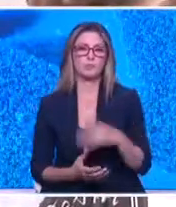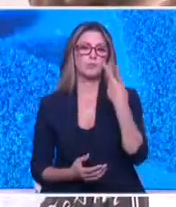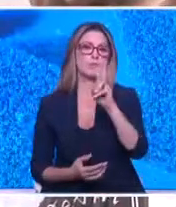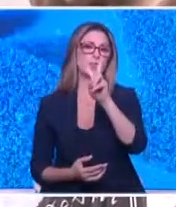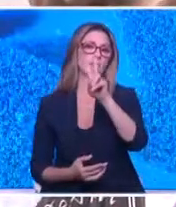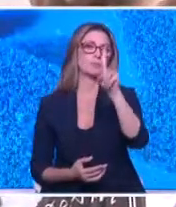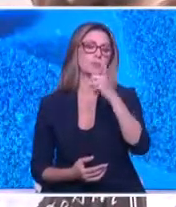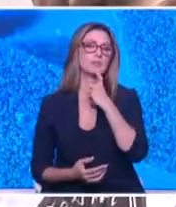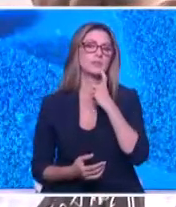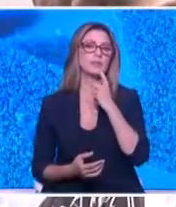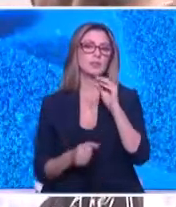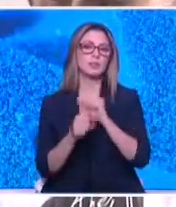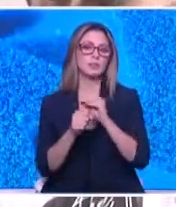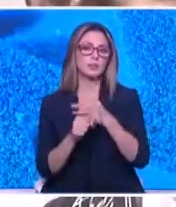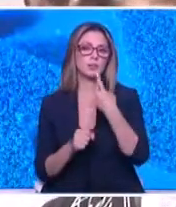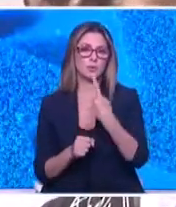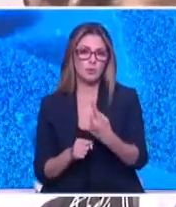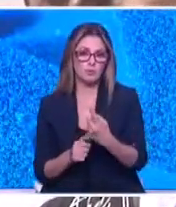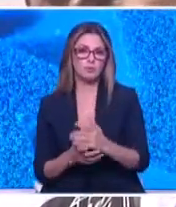2021 yılı için söylüyorum.